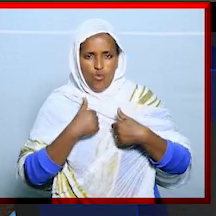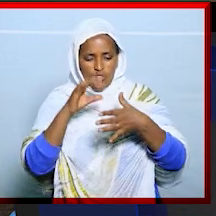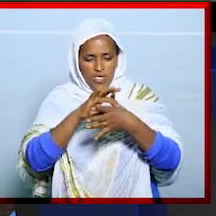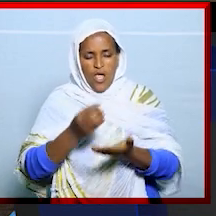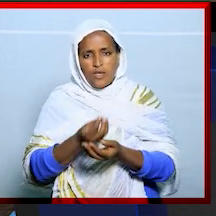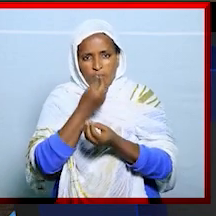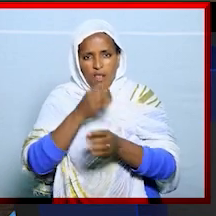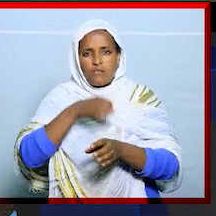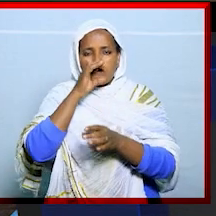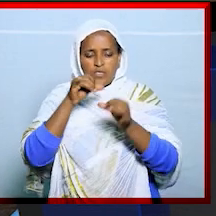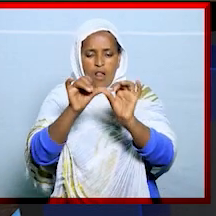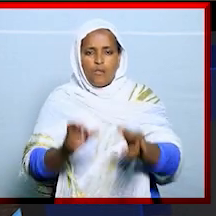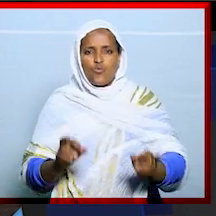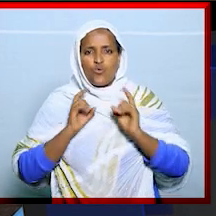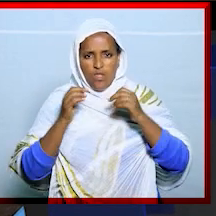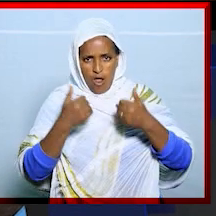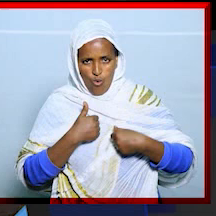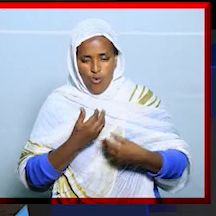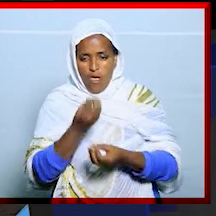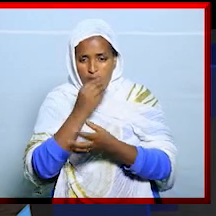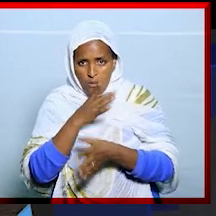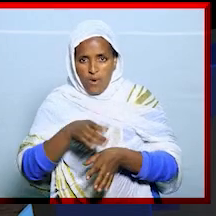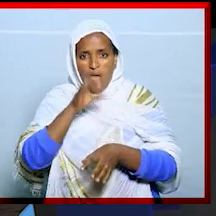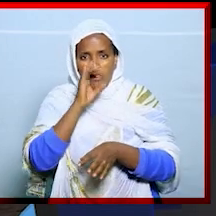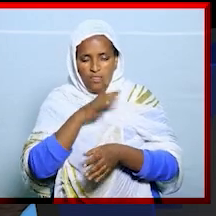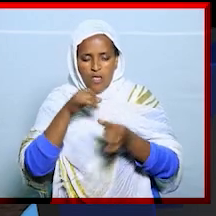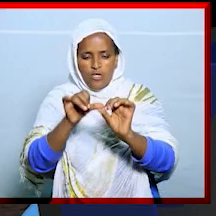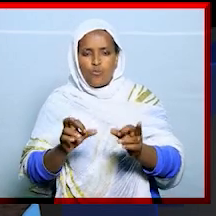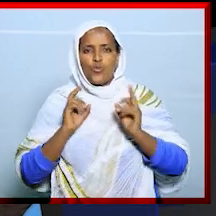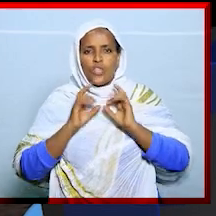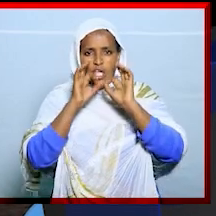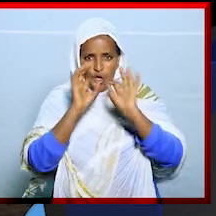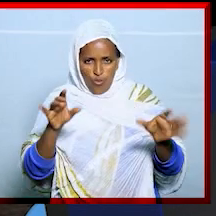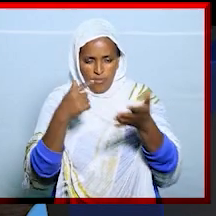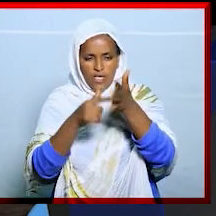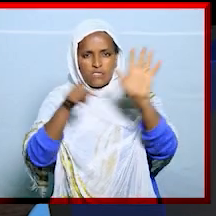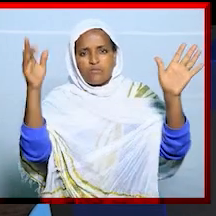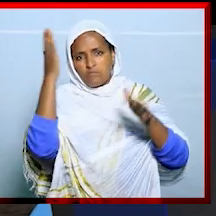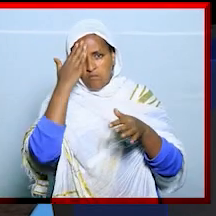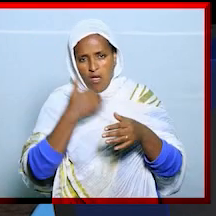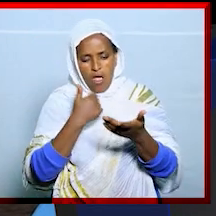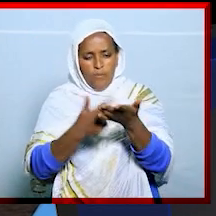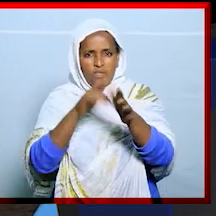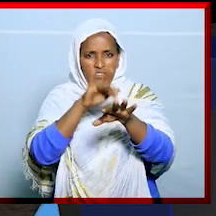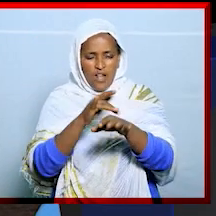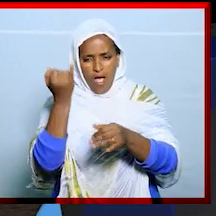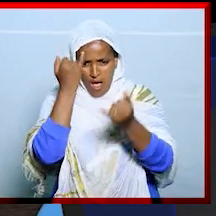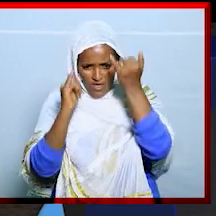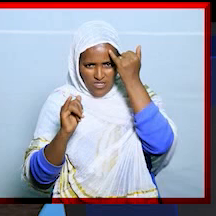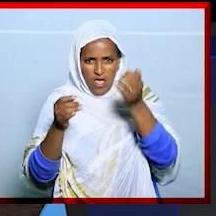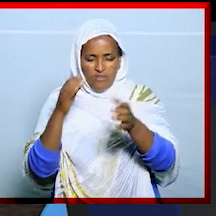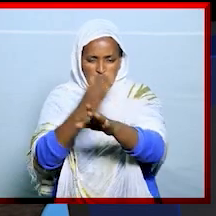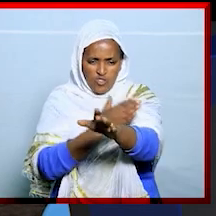ይሄ። ስጋዬን የበላ ደሜን የጠጣ የዘላለም ሕይወት አለው፣ ስጋዬን ያልበላ ደሜን ያልጠጣ የዘላለም ሕይወት የለው። ይሄ ግልጽና የታወቀ ነው። ምንም በዚህ